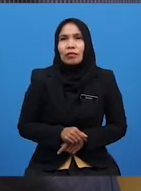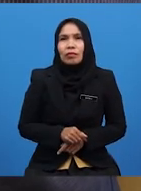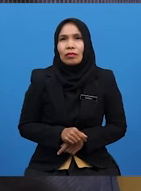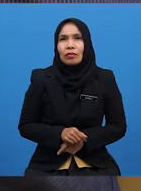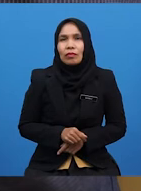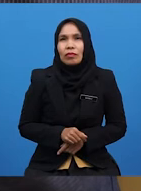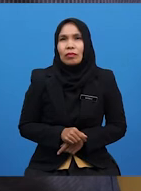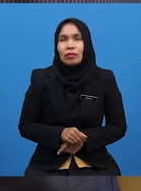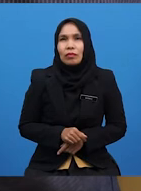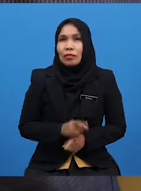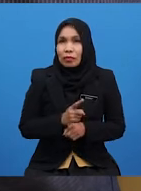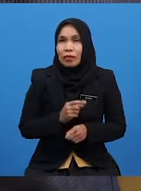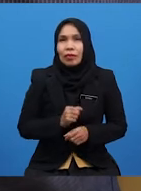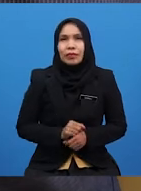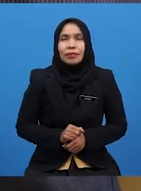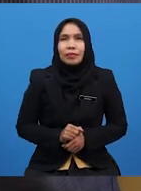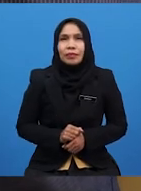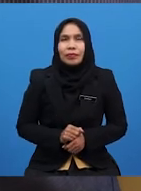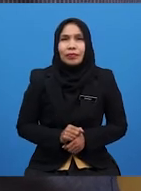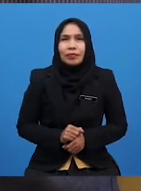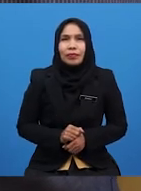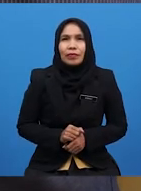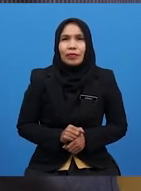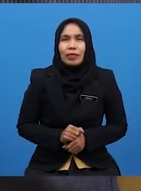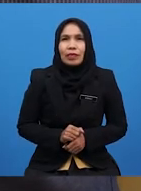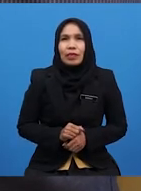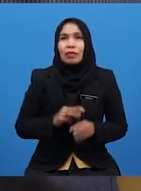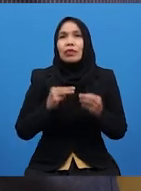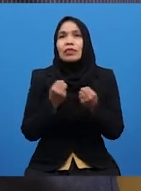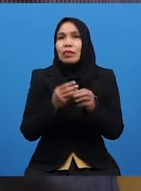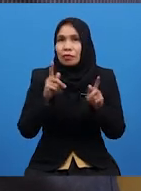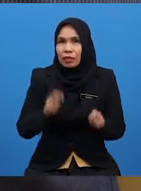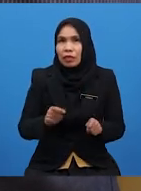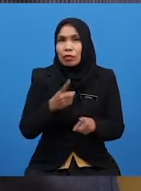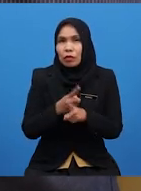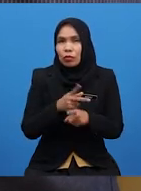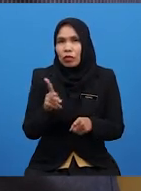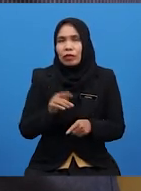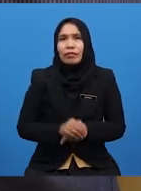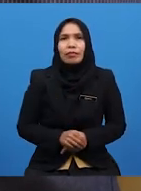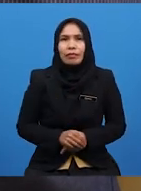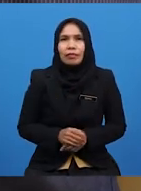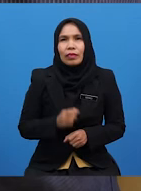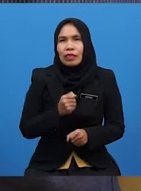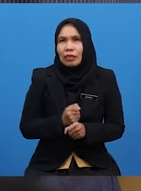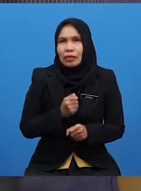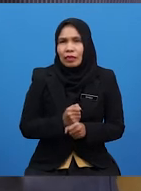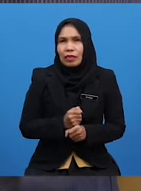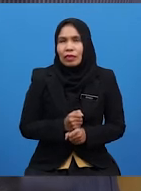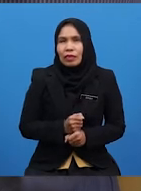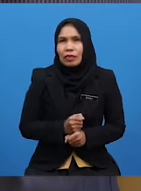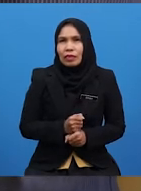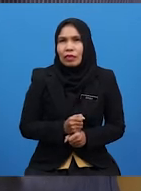segitu yang bener hasil masyarakatnya Pondok Gede Jurig berikut dalaman bukanlah